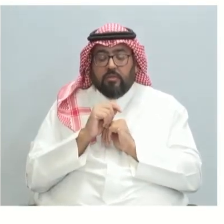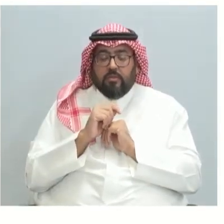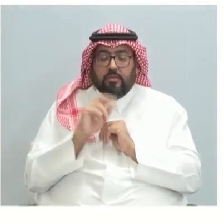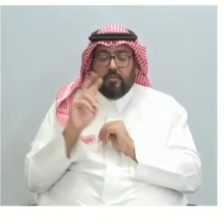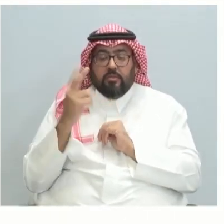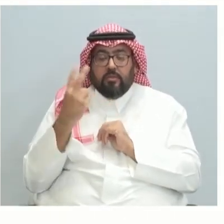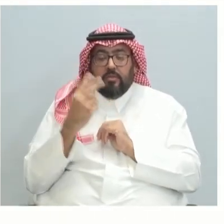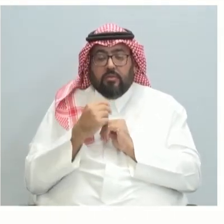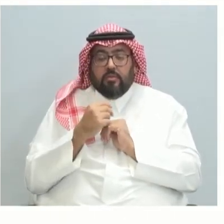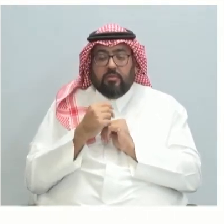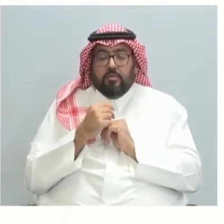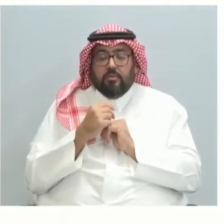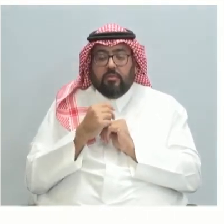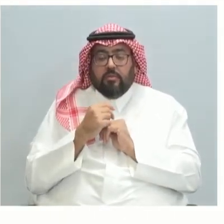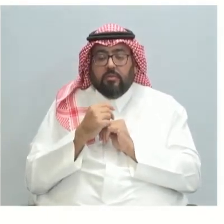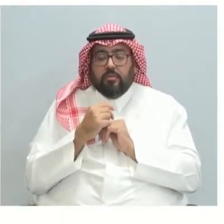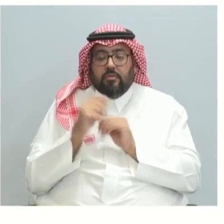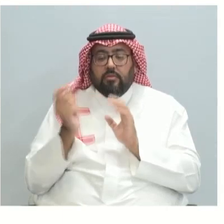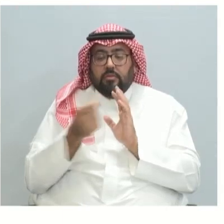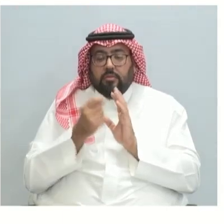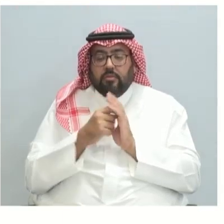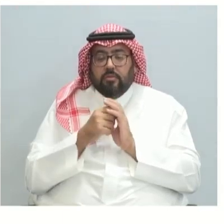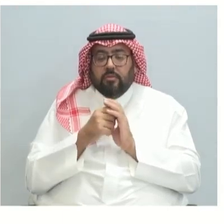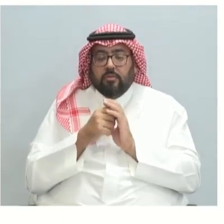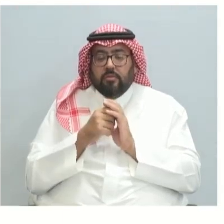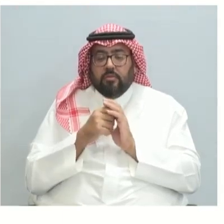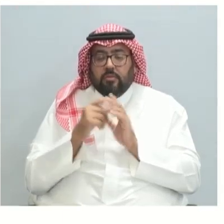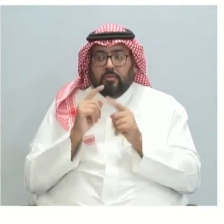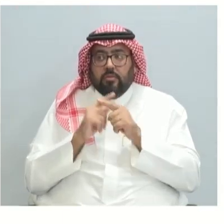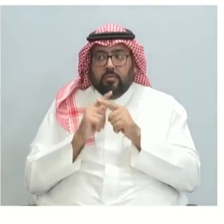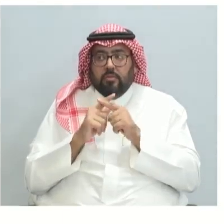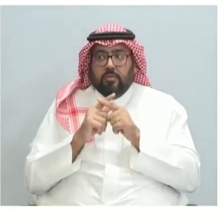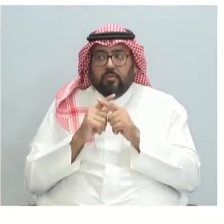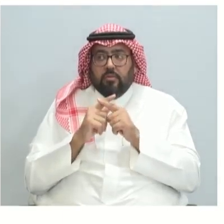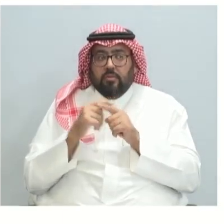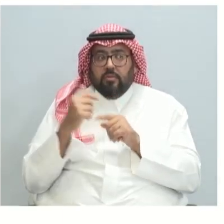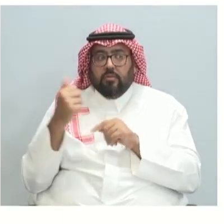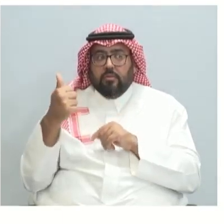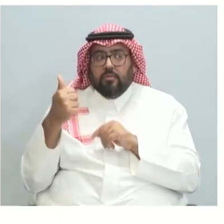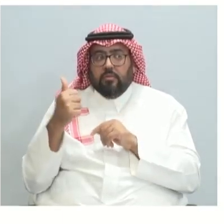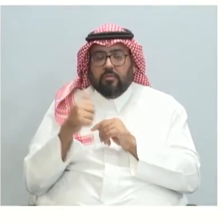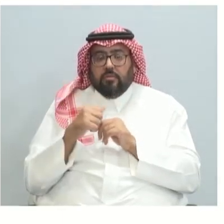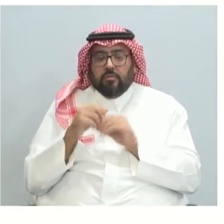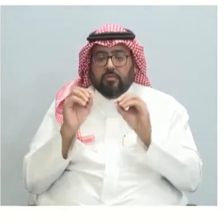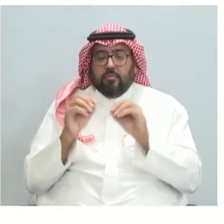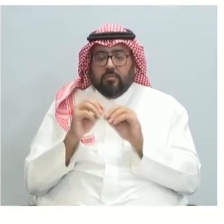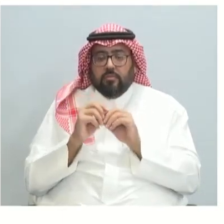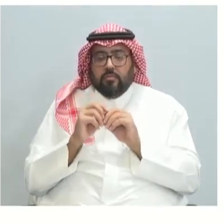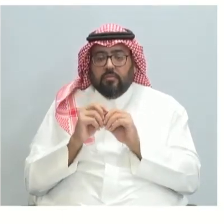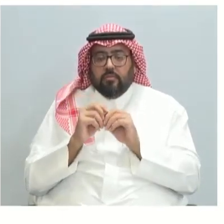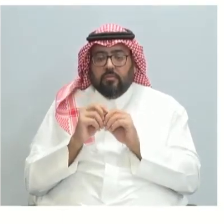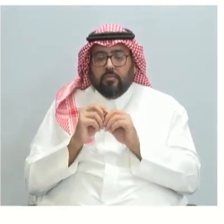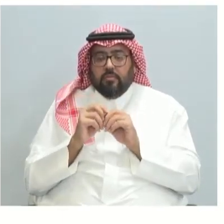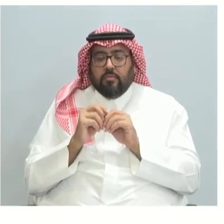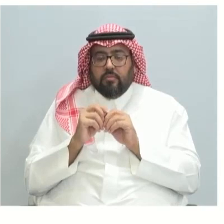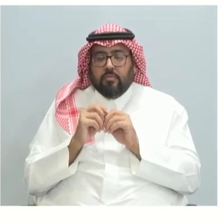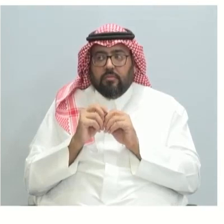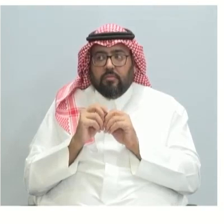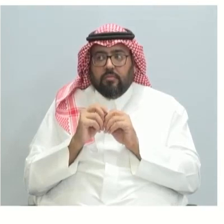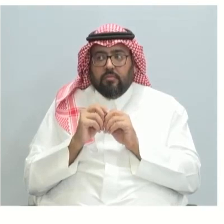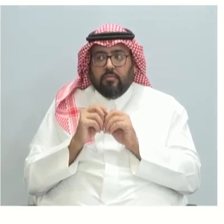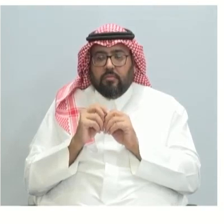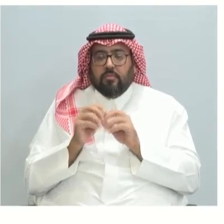12% نكتب 12 على مئه ونضربها في 300 لكي نوجد زاويه هذا القطاع